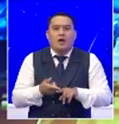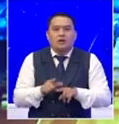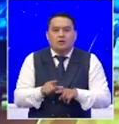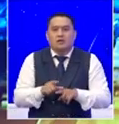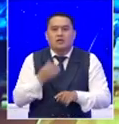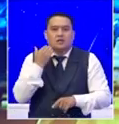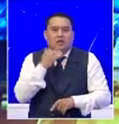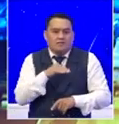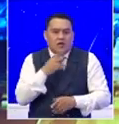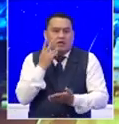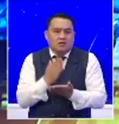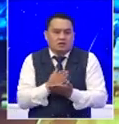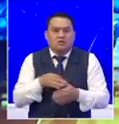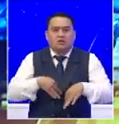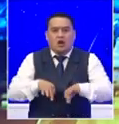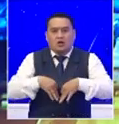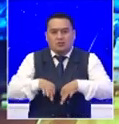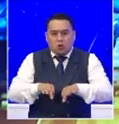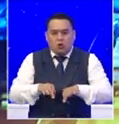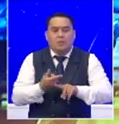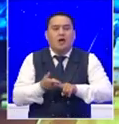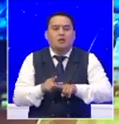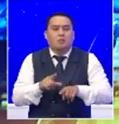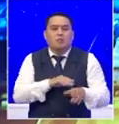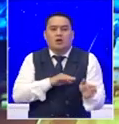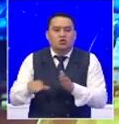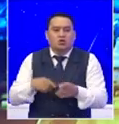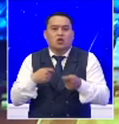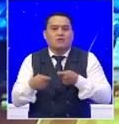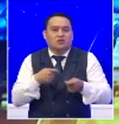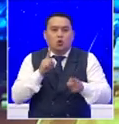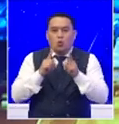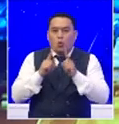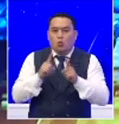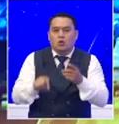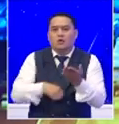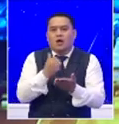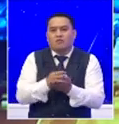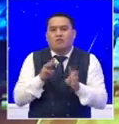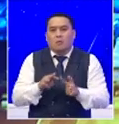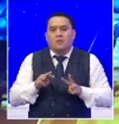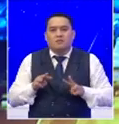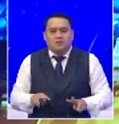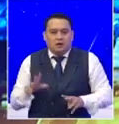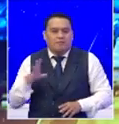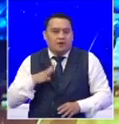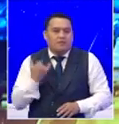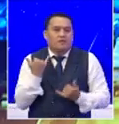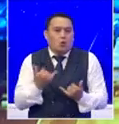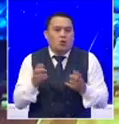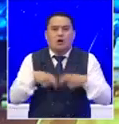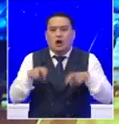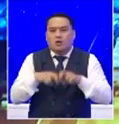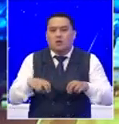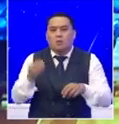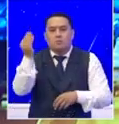Низкий коэффициент наблюдается и в транспортной логистике. На прошедшем правительственном заседании под руководством премьер-министра Аскара Мамина рассмотрен